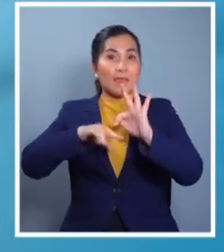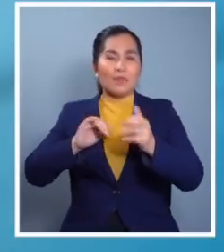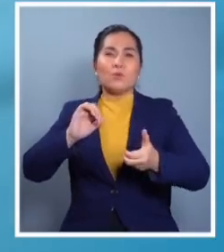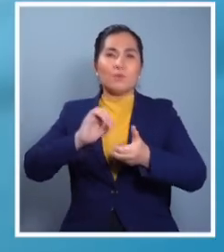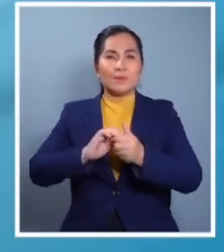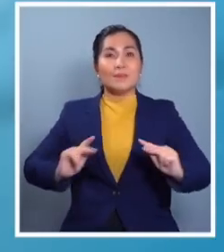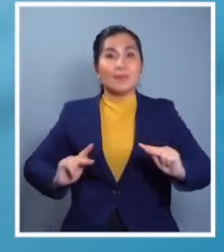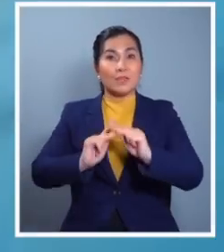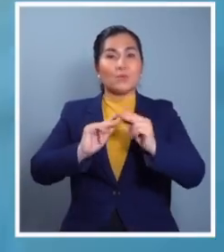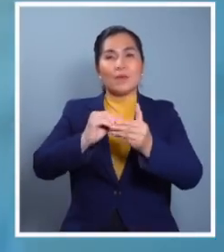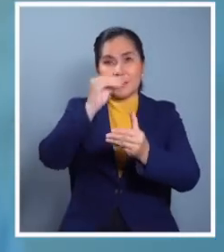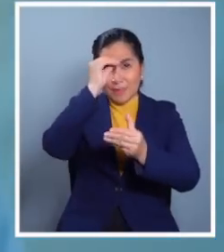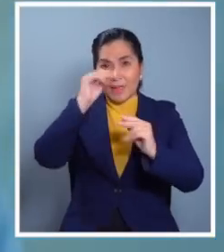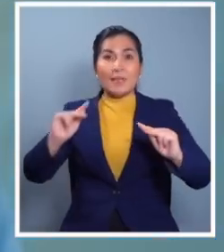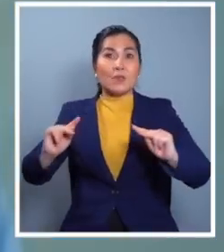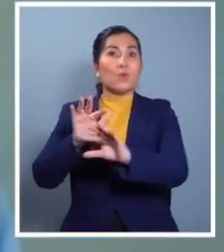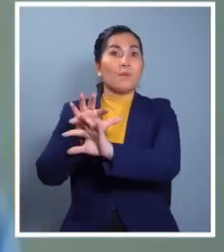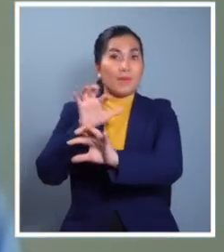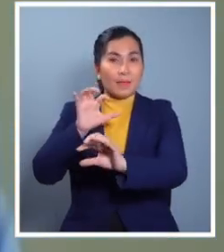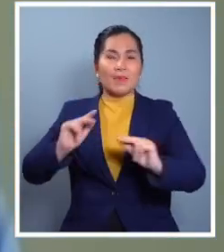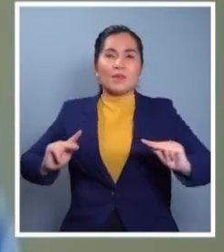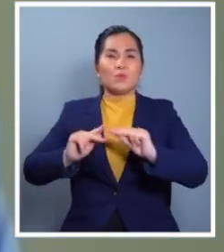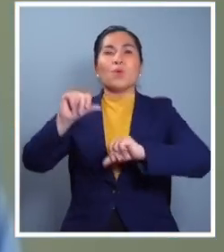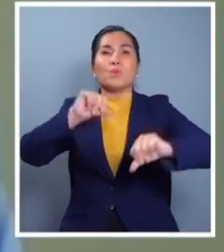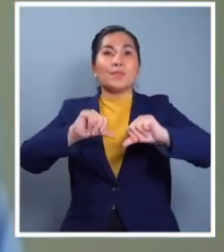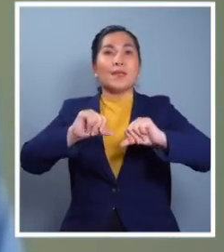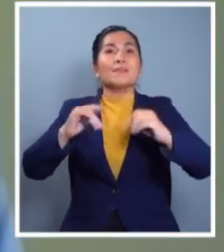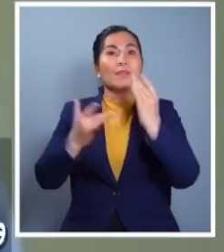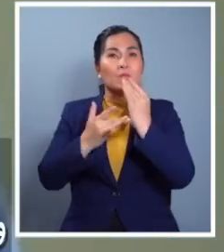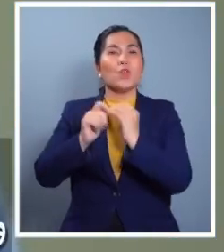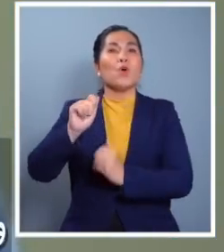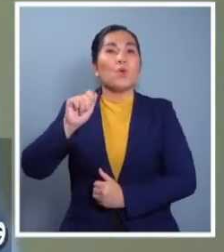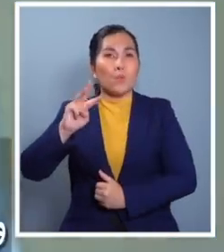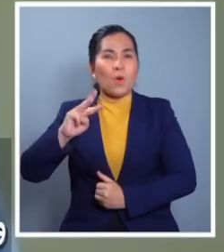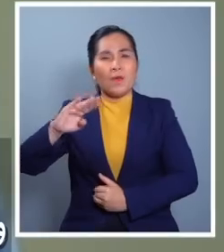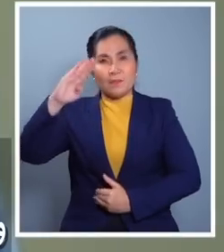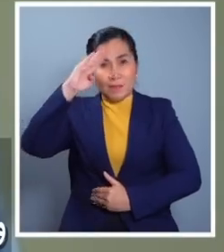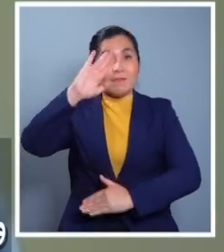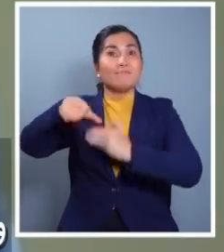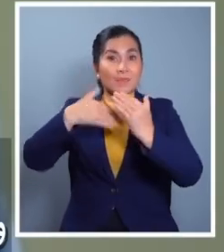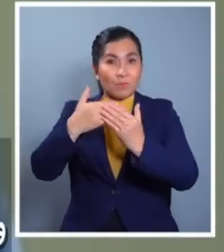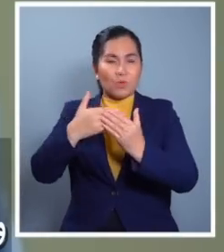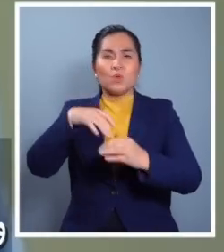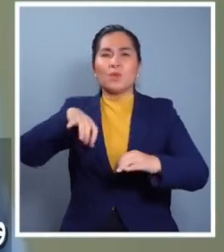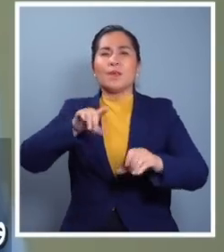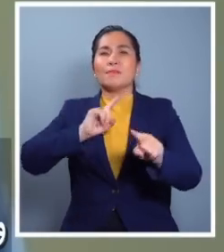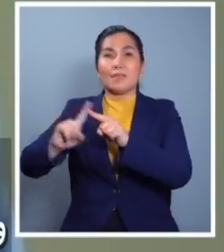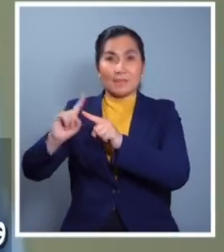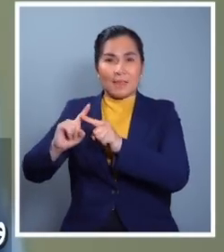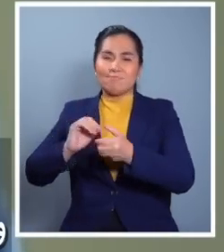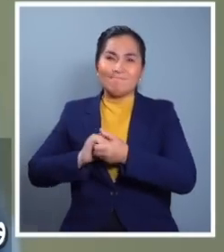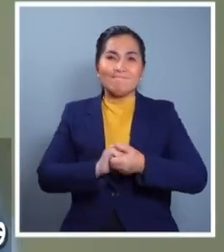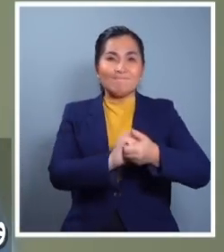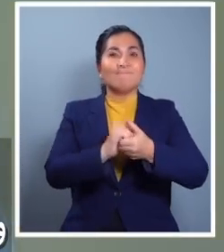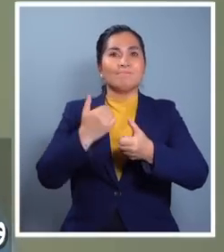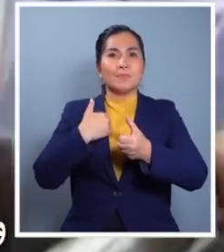การกระทรวงมหาดไทยกระทรวงวิทยาศาสตร์และเทคโนโลยีทุกเหล่าทัพและหน่วยงานที่เกี่ยวข้องทั้งภา